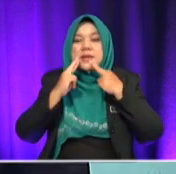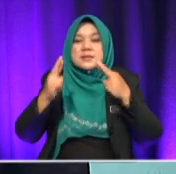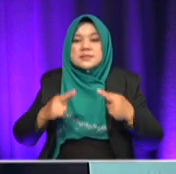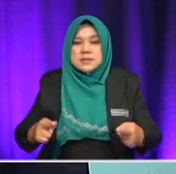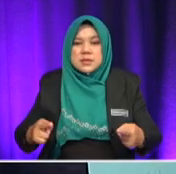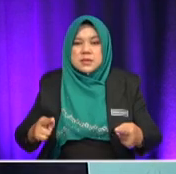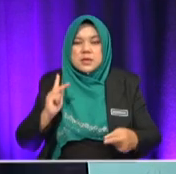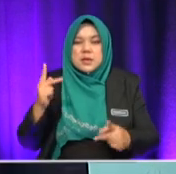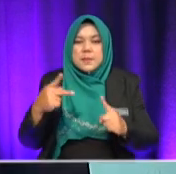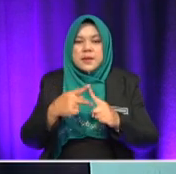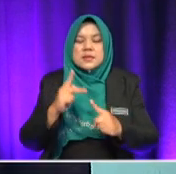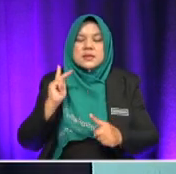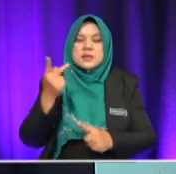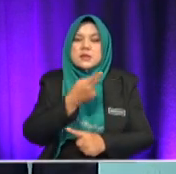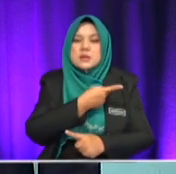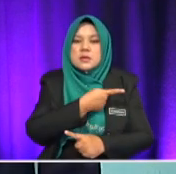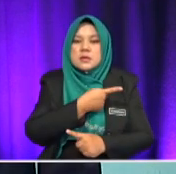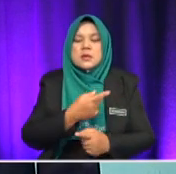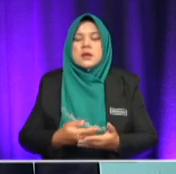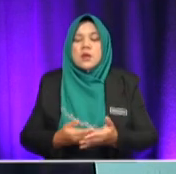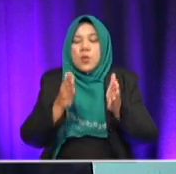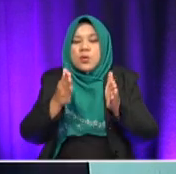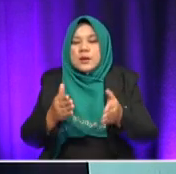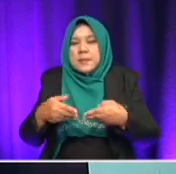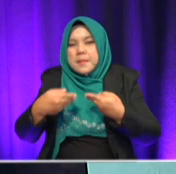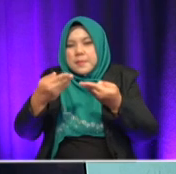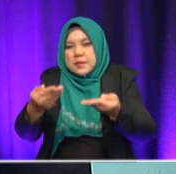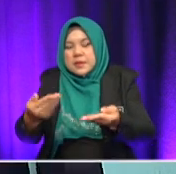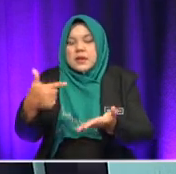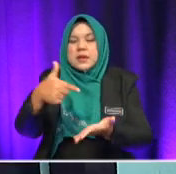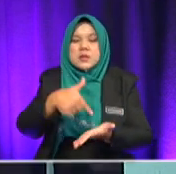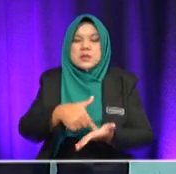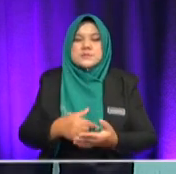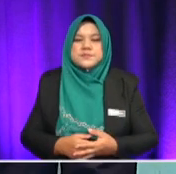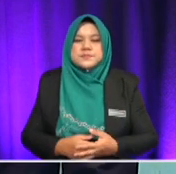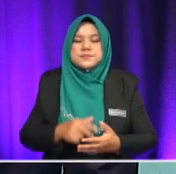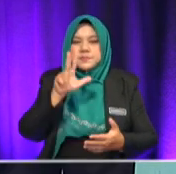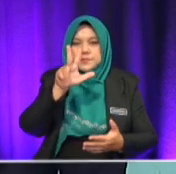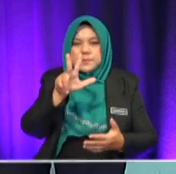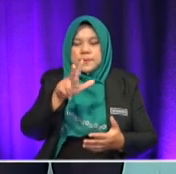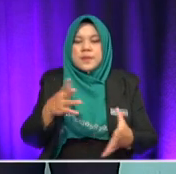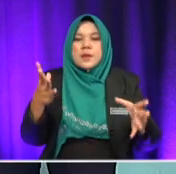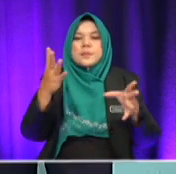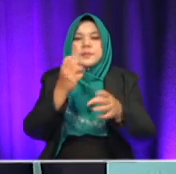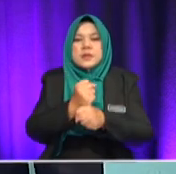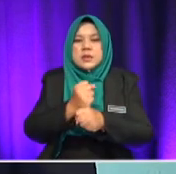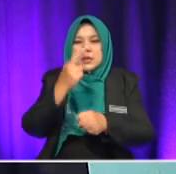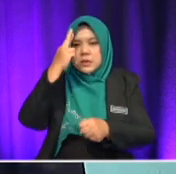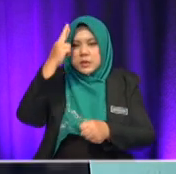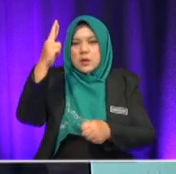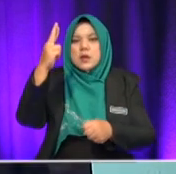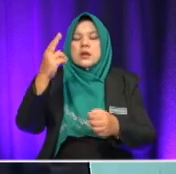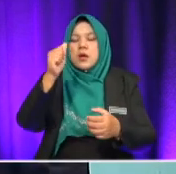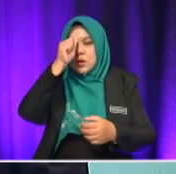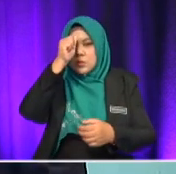rezeki kita aku bersyukur Aku nak bagi-bagi kepada kepada penerima penerima dan yang ketiga mendapat keredahan Allah ini pasti